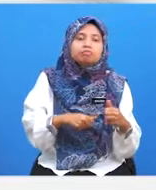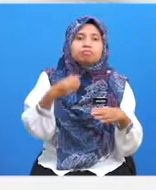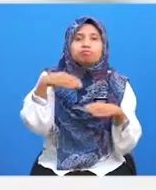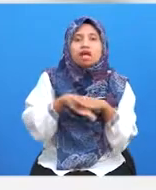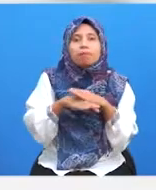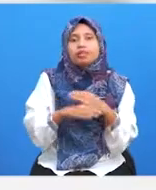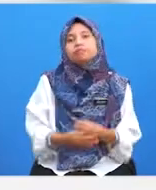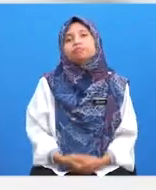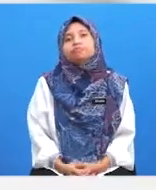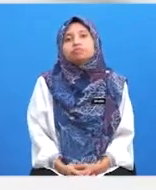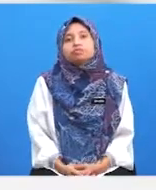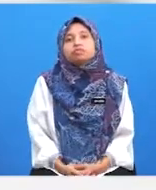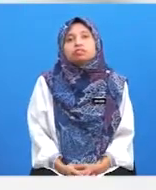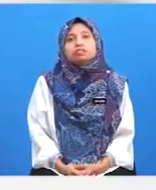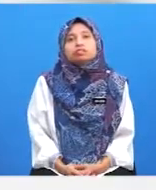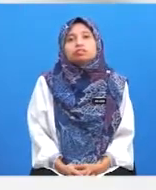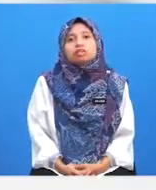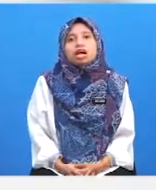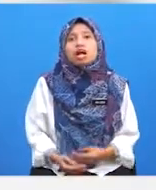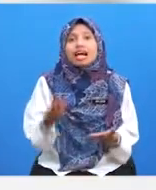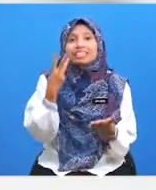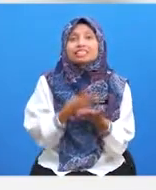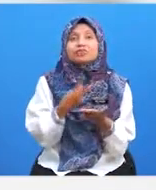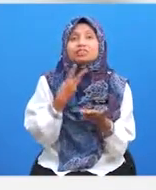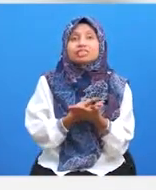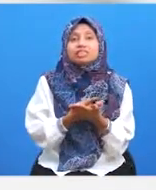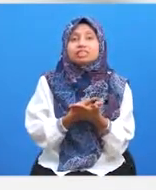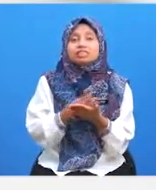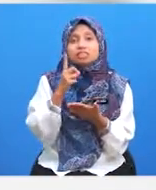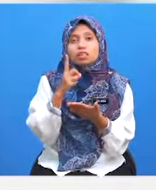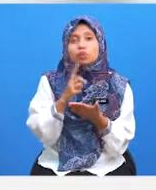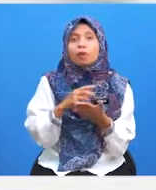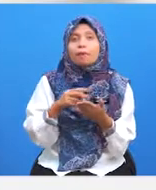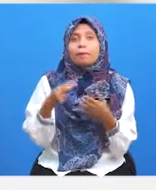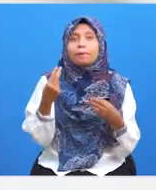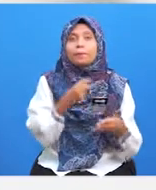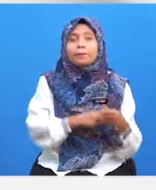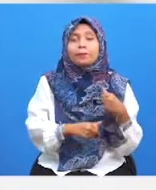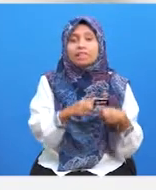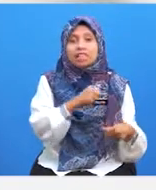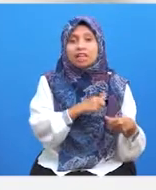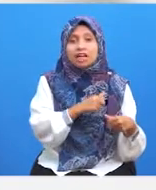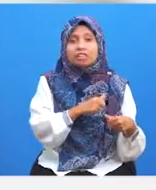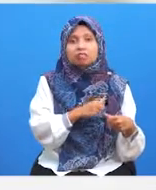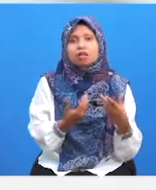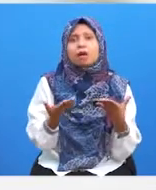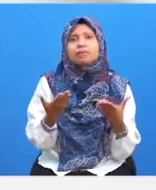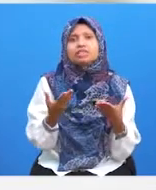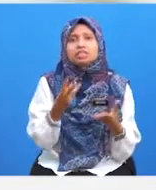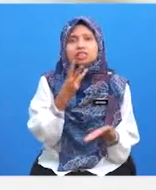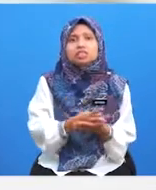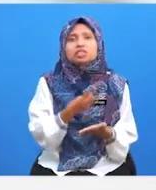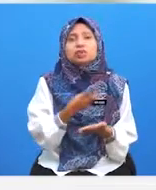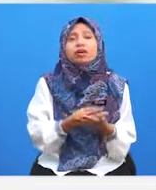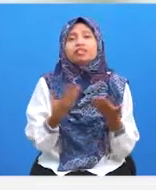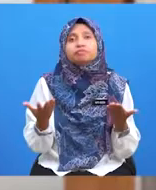dalaman yang ketiga ialah keuangan sebuah pernyataan Bagaimanakah keuangan memberi kesan kepada